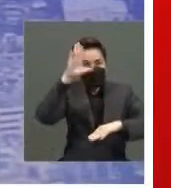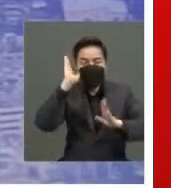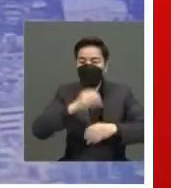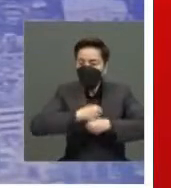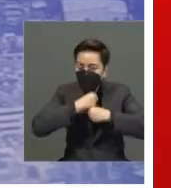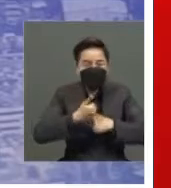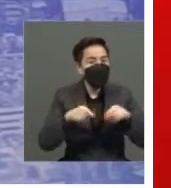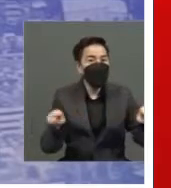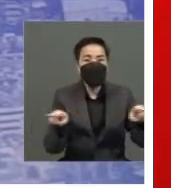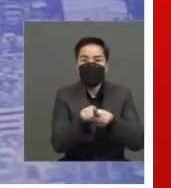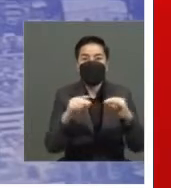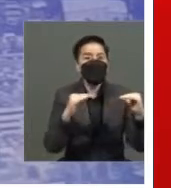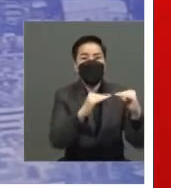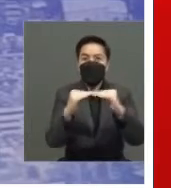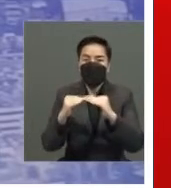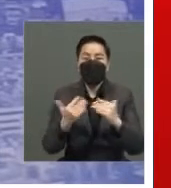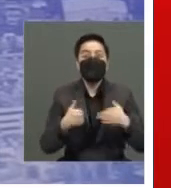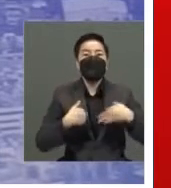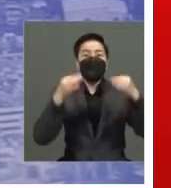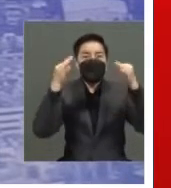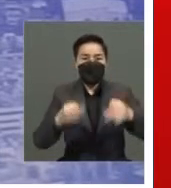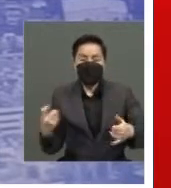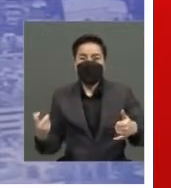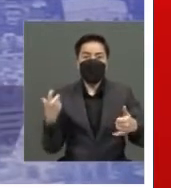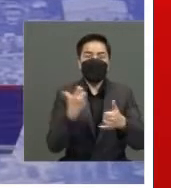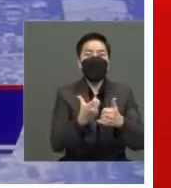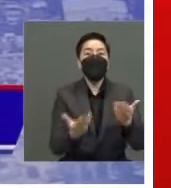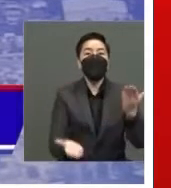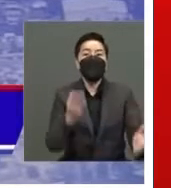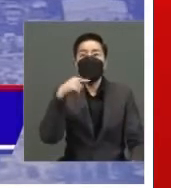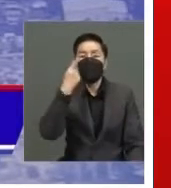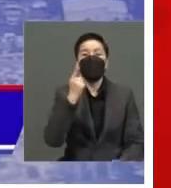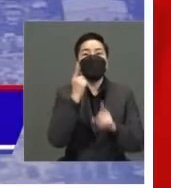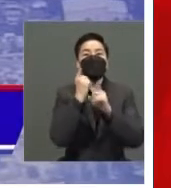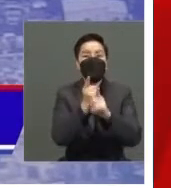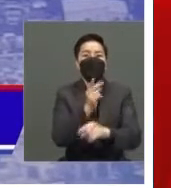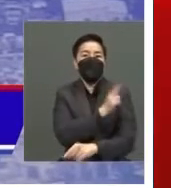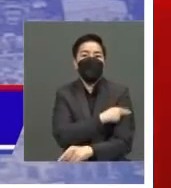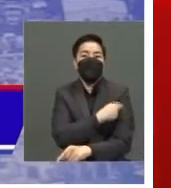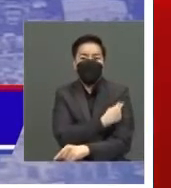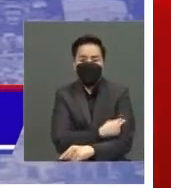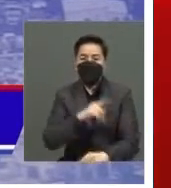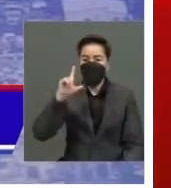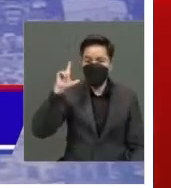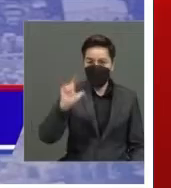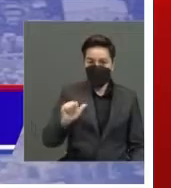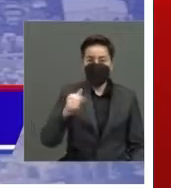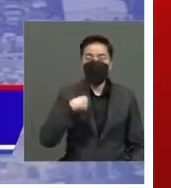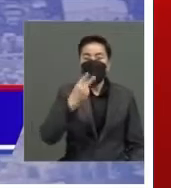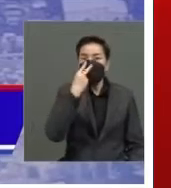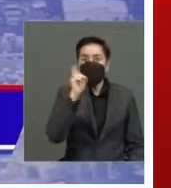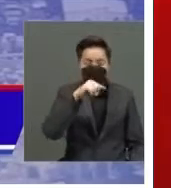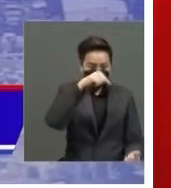จนถึงผู้สูงอายุได้เหมือนกันเพราะฉะนั้นการตัดสินใจการฉีดวัคซีนนี้ให้เป็นไปตามมีหลักเกณฑ์ทางการแพทย์และสาสุขเป็นหลักนะครับ